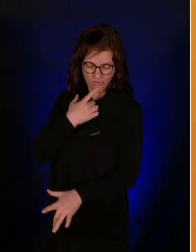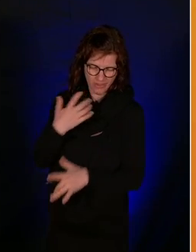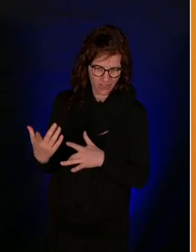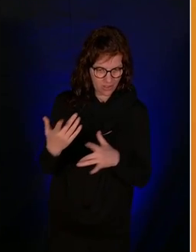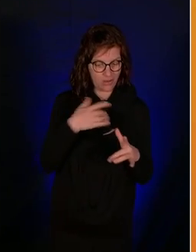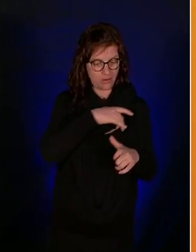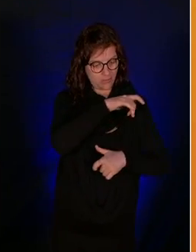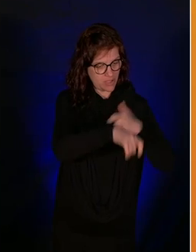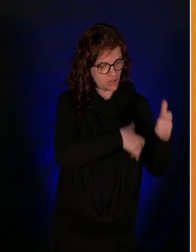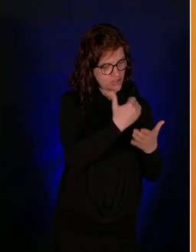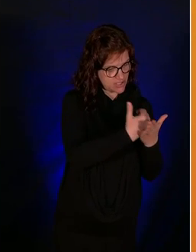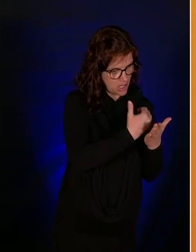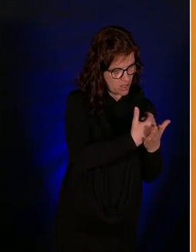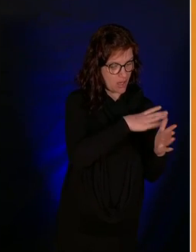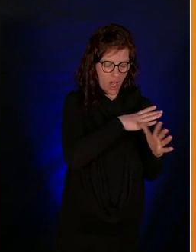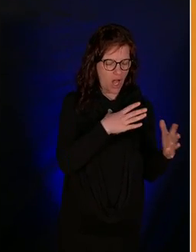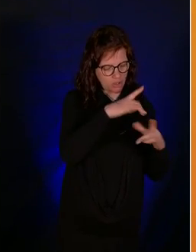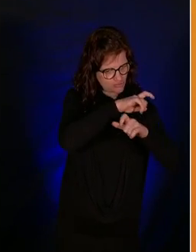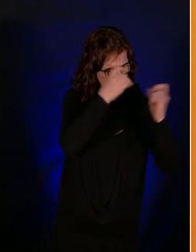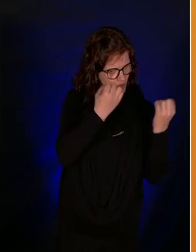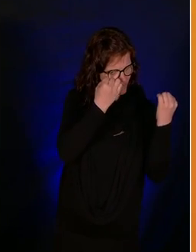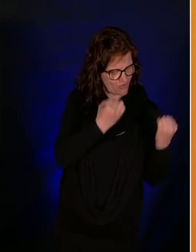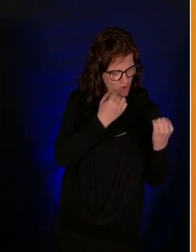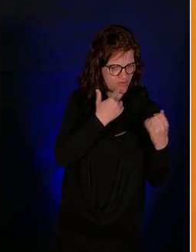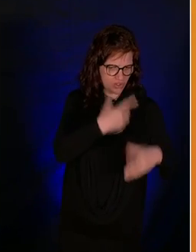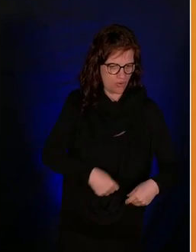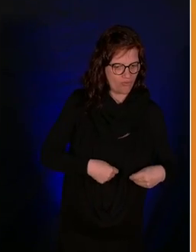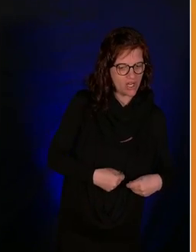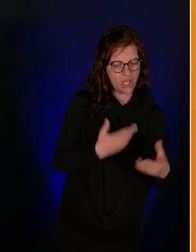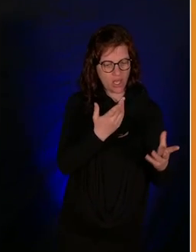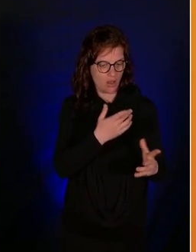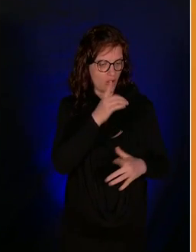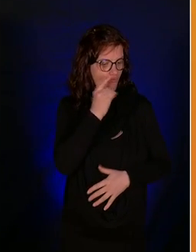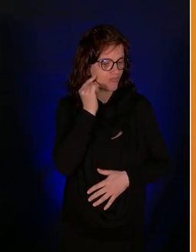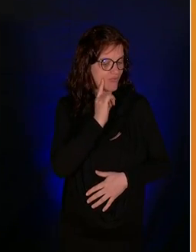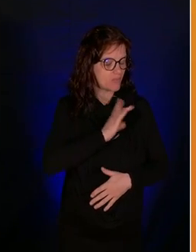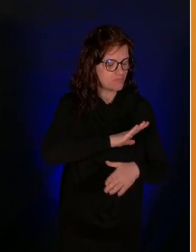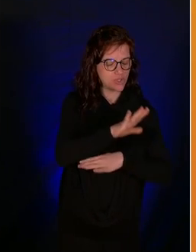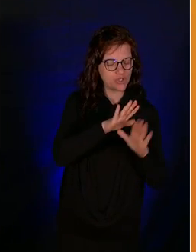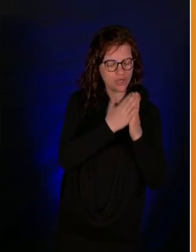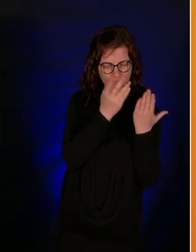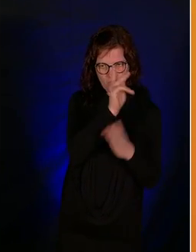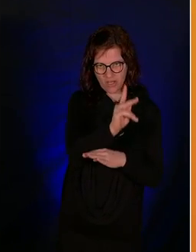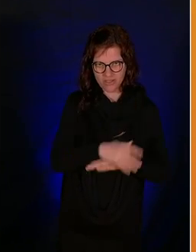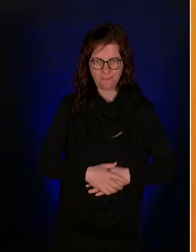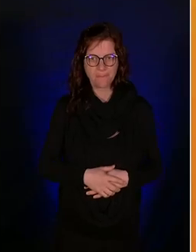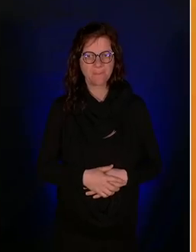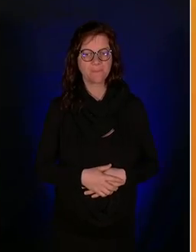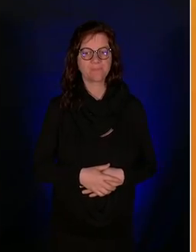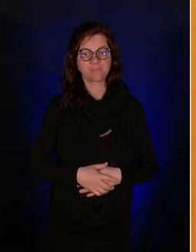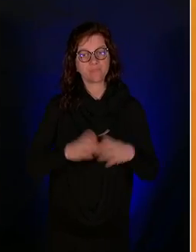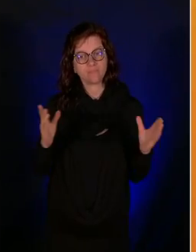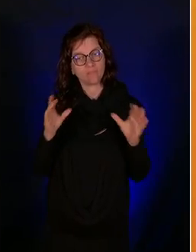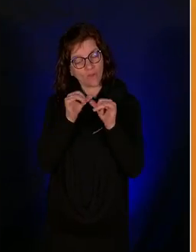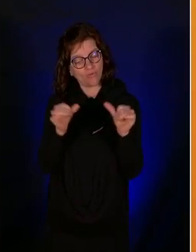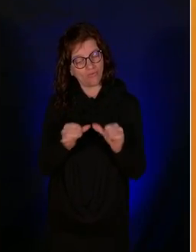des salariés avec des statuts beaucoup plus solides, comme ceux notamment des ouvriers et ouvrières du livre parisien. La forme du